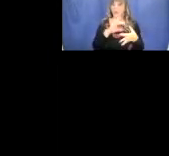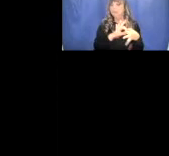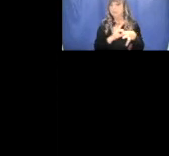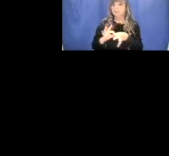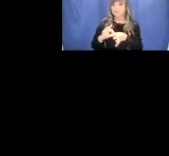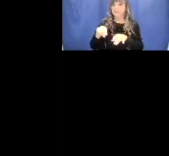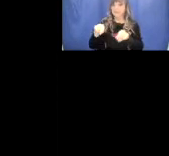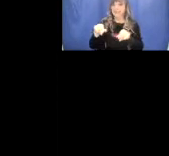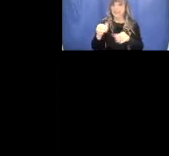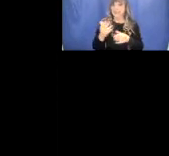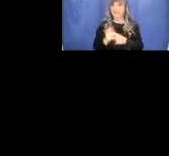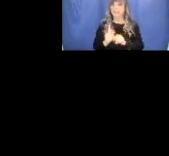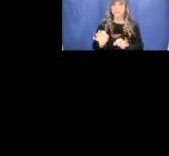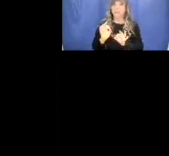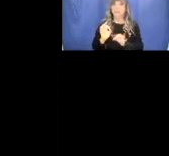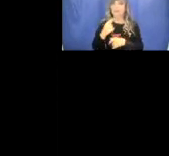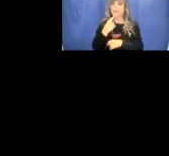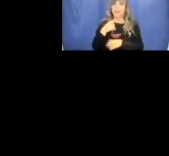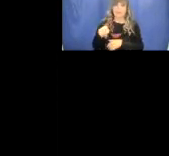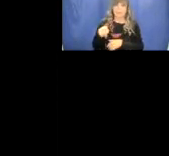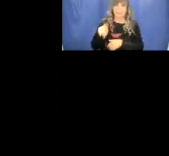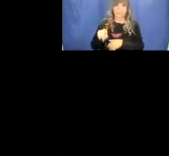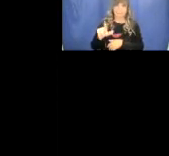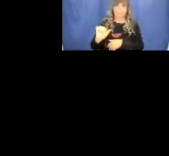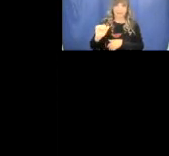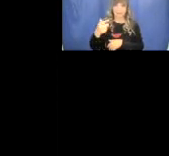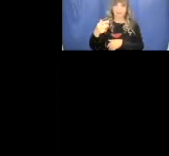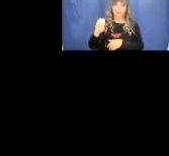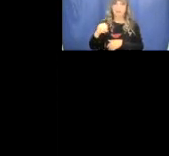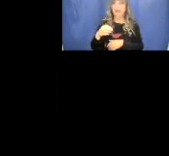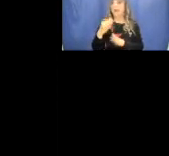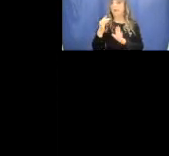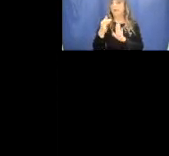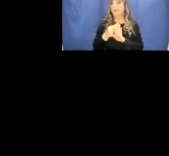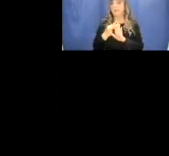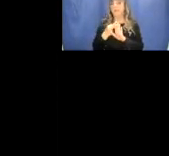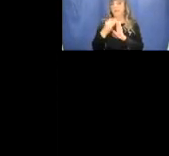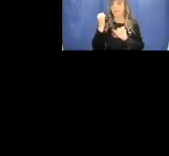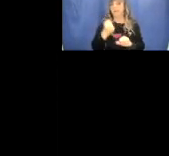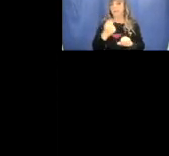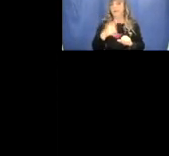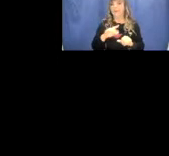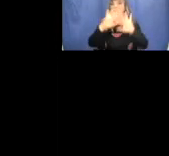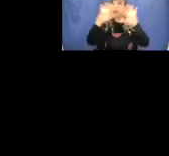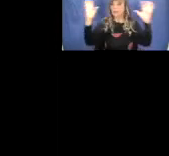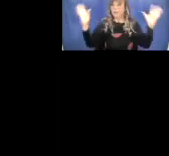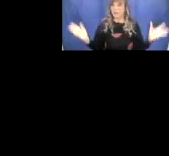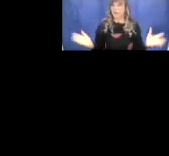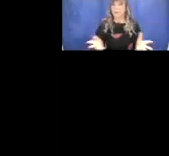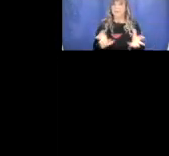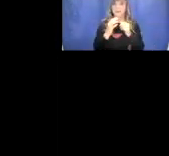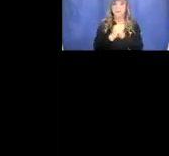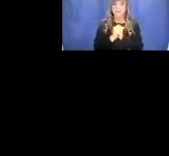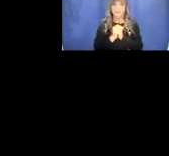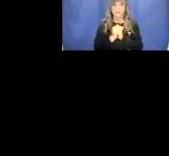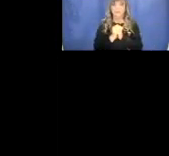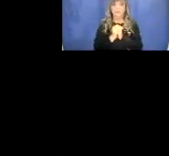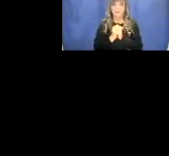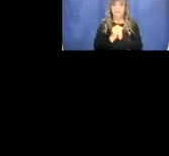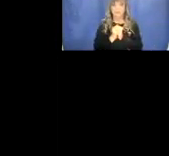principi fondamentali per l'universo e facciamo quello che a questa